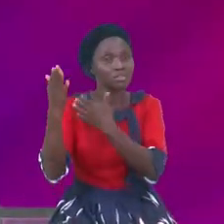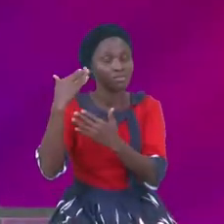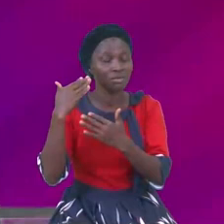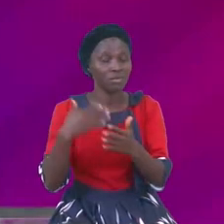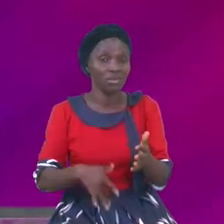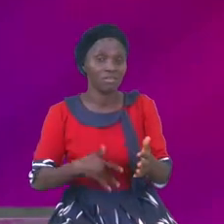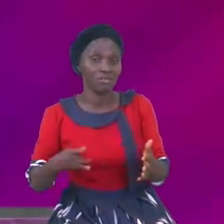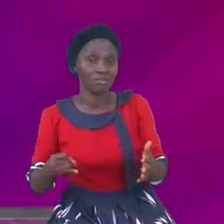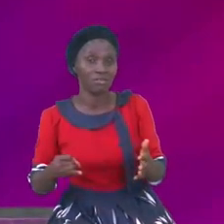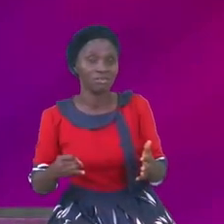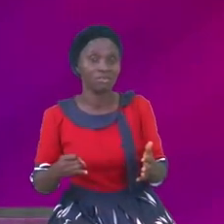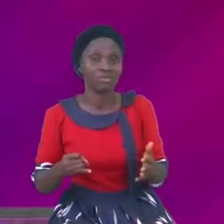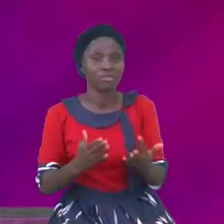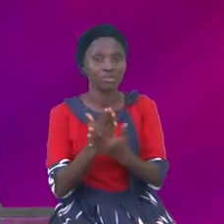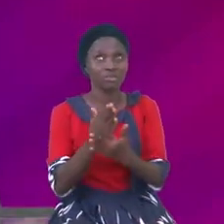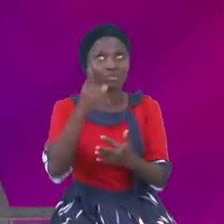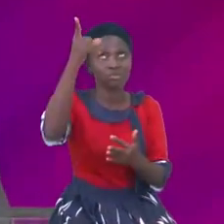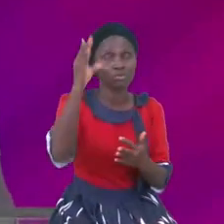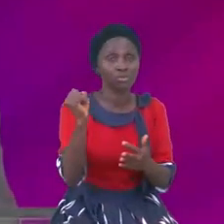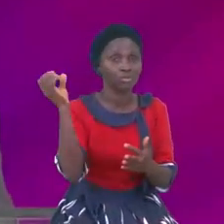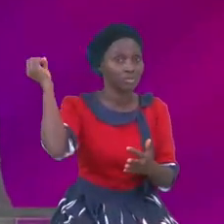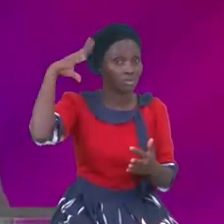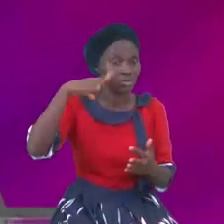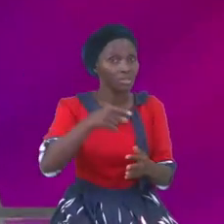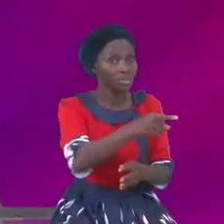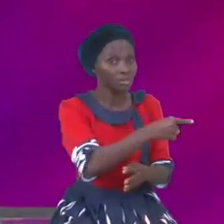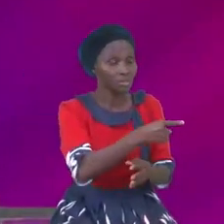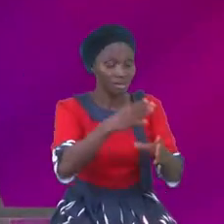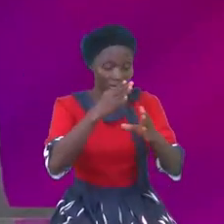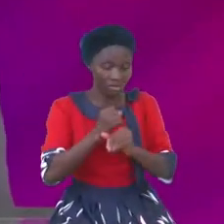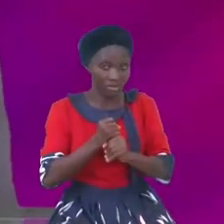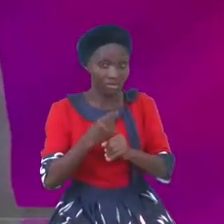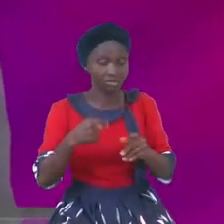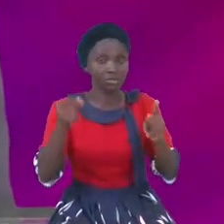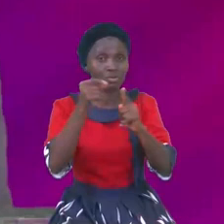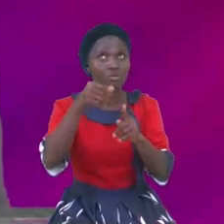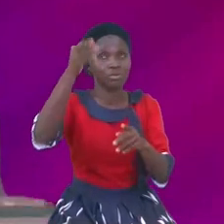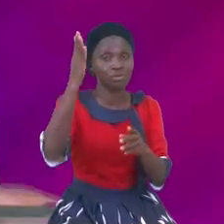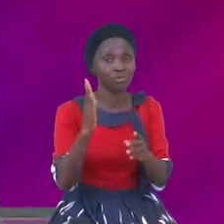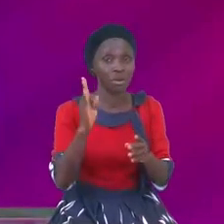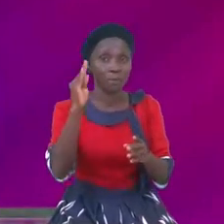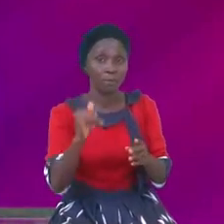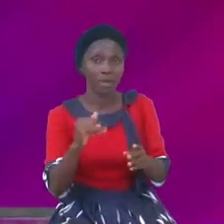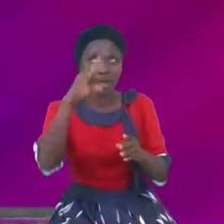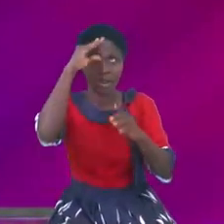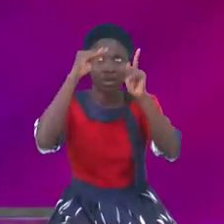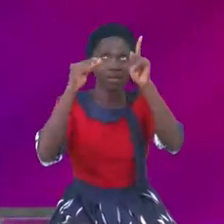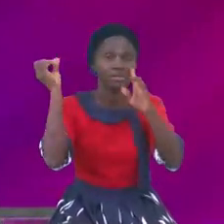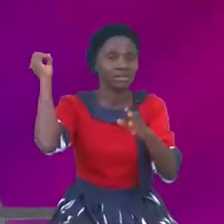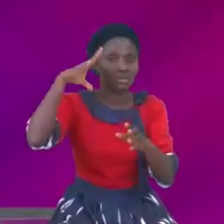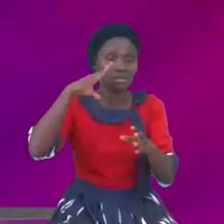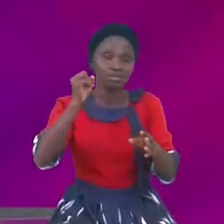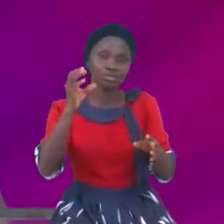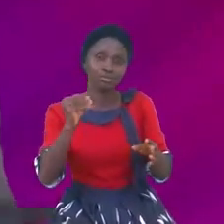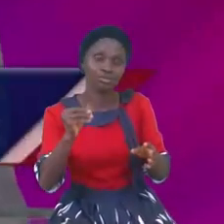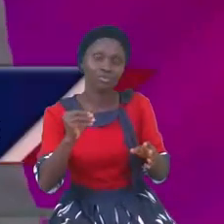La première affection à travers la grâce de Dieu. Ils ont reçu la parole par la grâce de Dieu. Ils appréciaient la